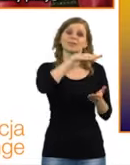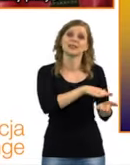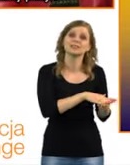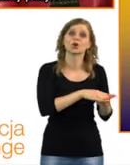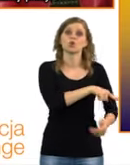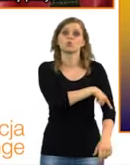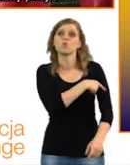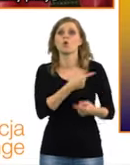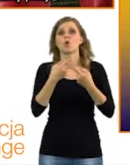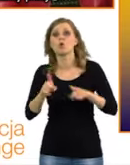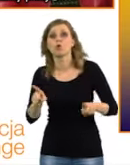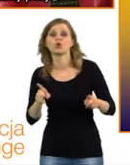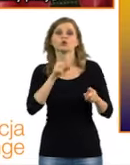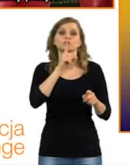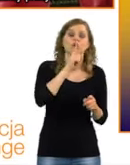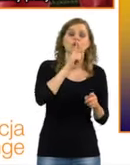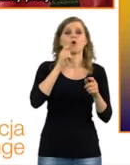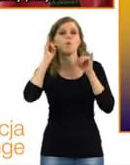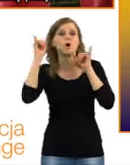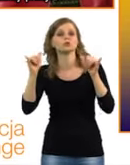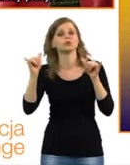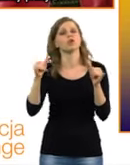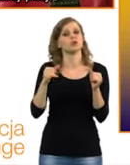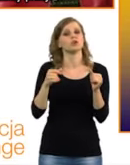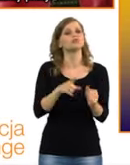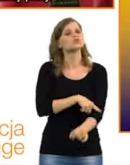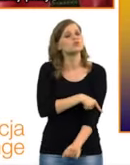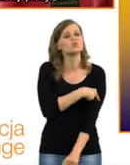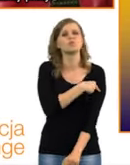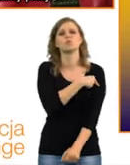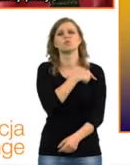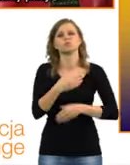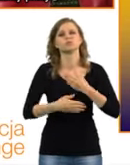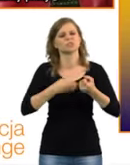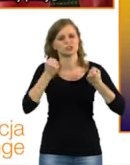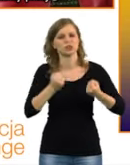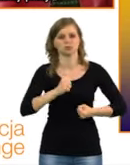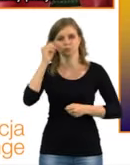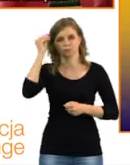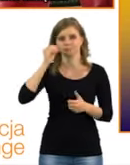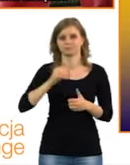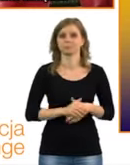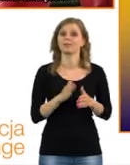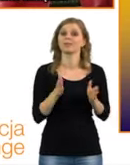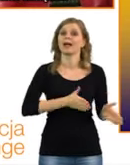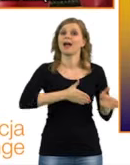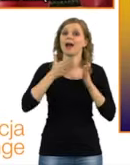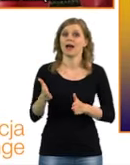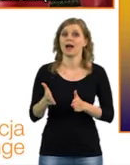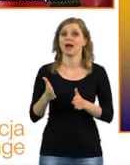długo, krótko, cicho, głośno. Jest to bardzo trudny i żmudny proces.